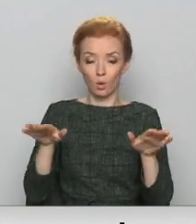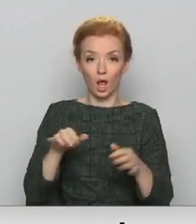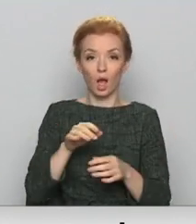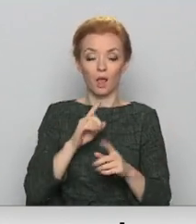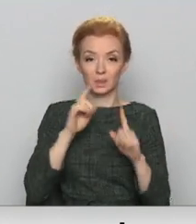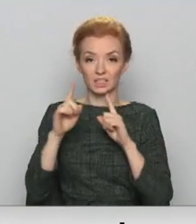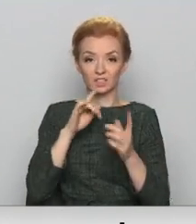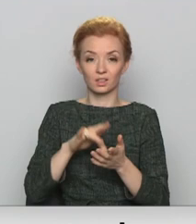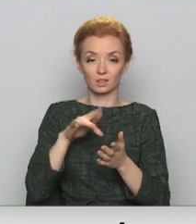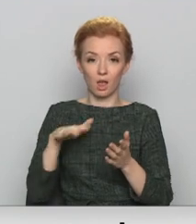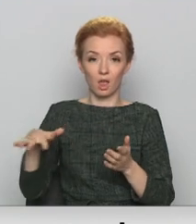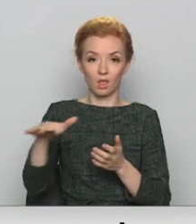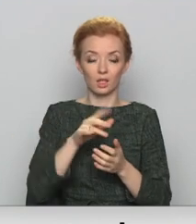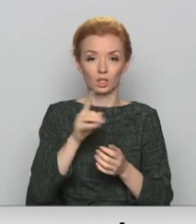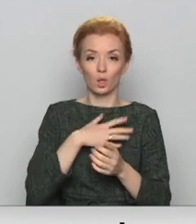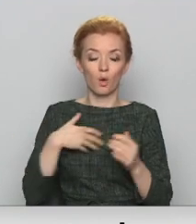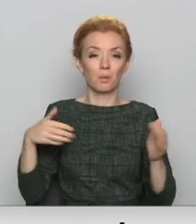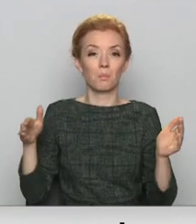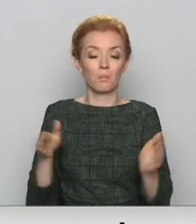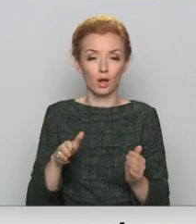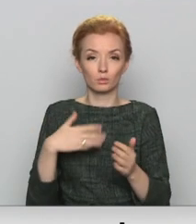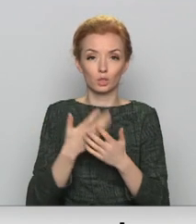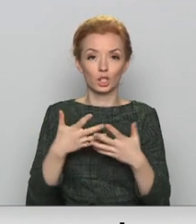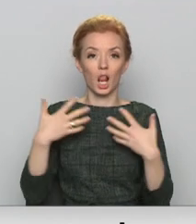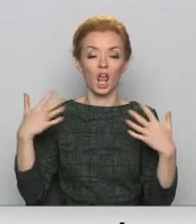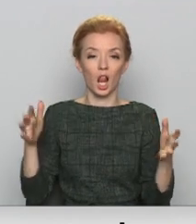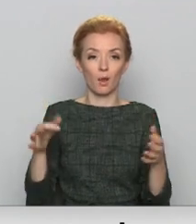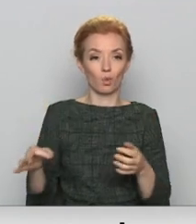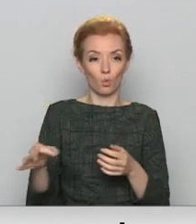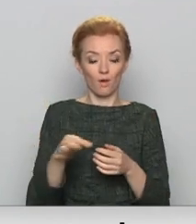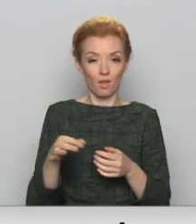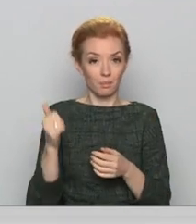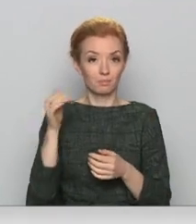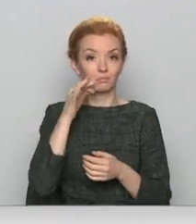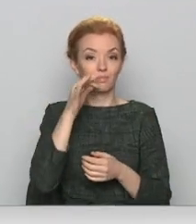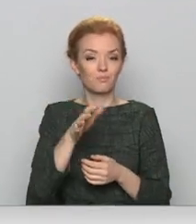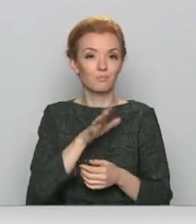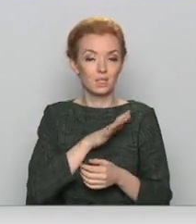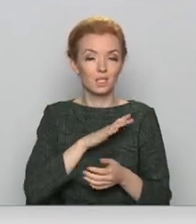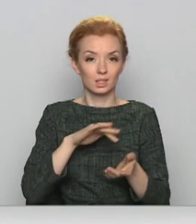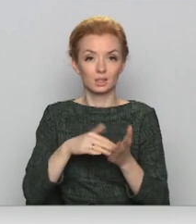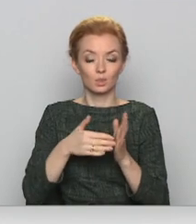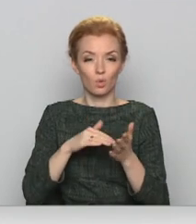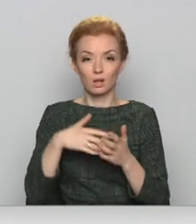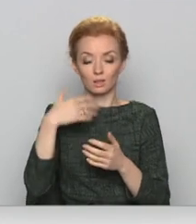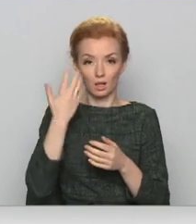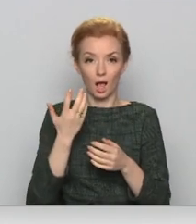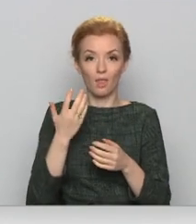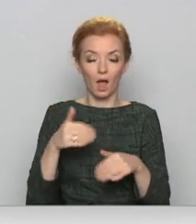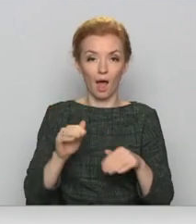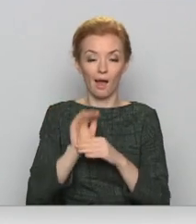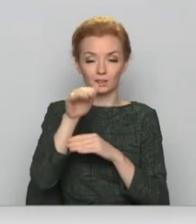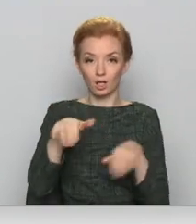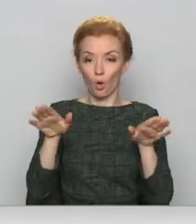centrs, esot pārāk maz lielajam novadam. Tepat bija situācija, kad Aizkraukļa uzvies bija mazāk darbinieku kā